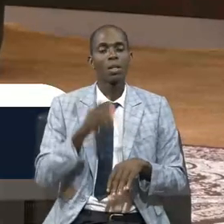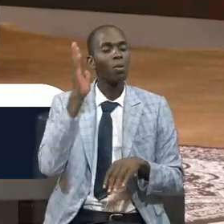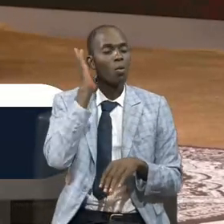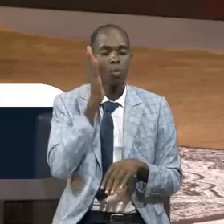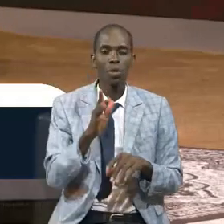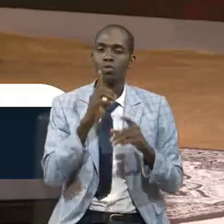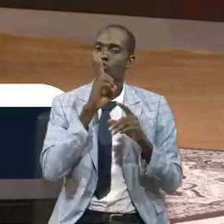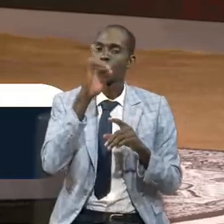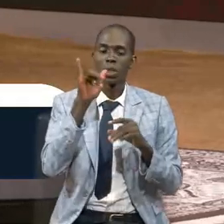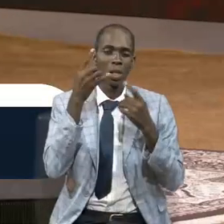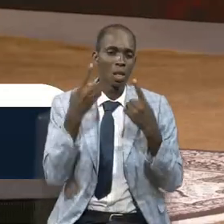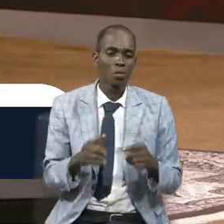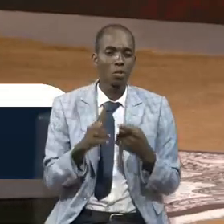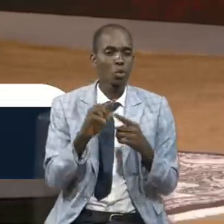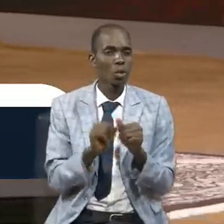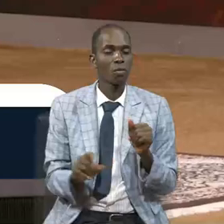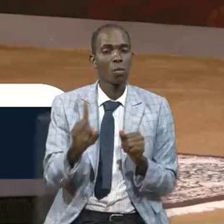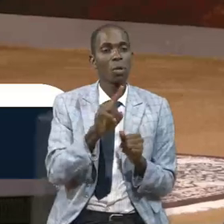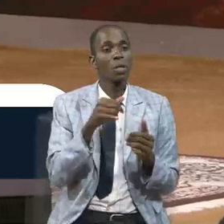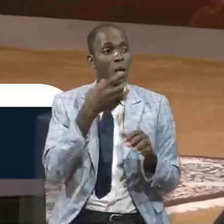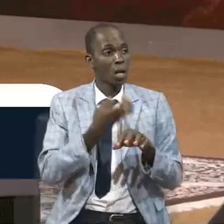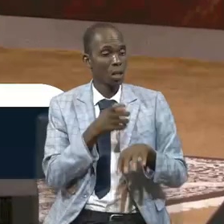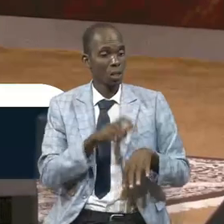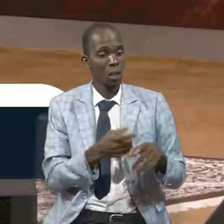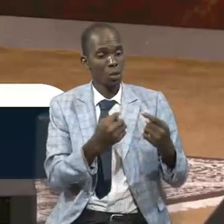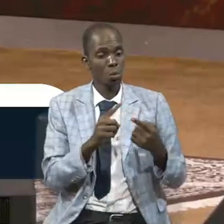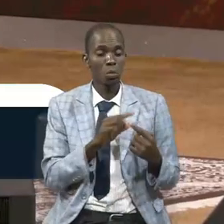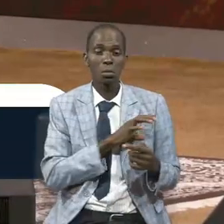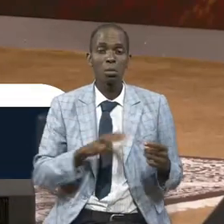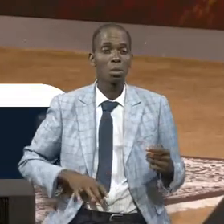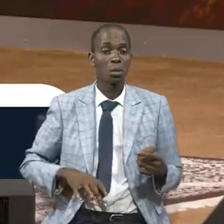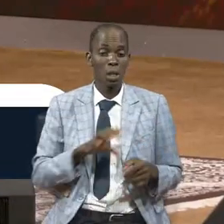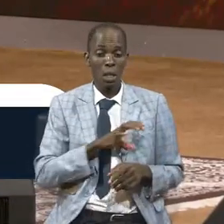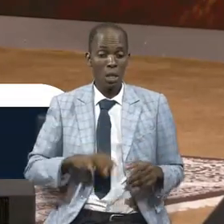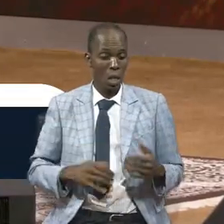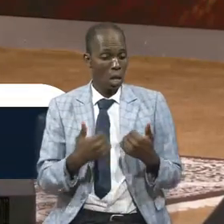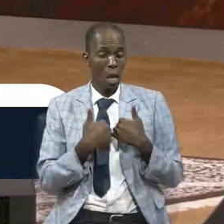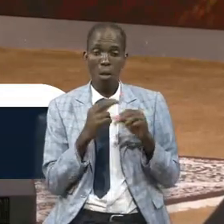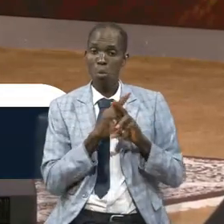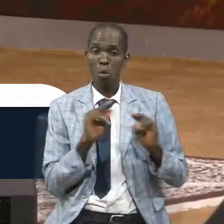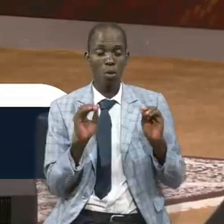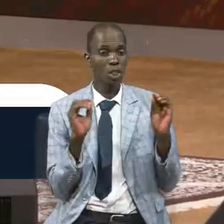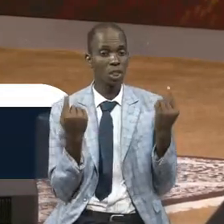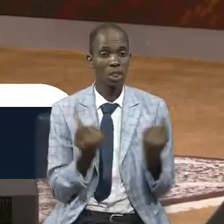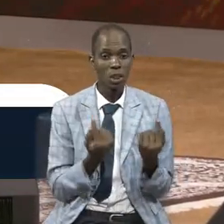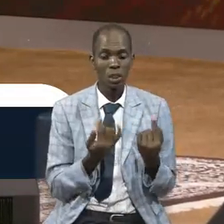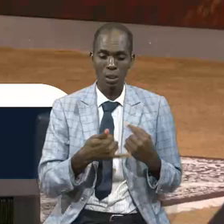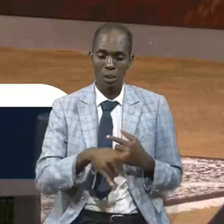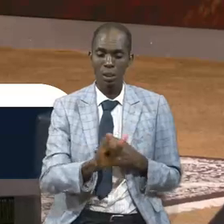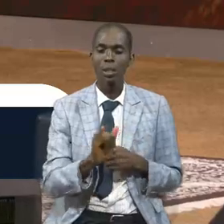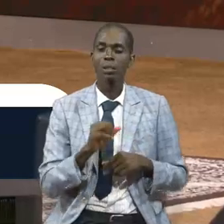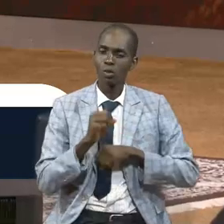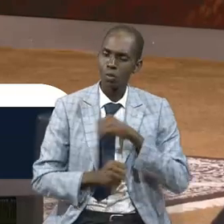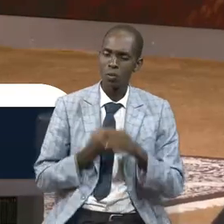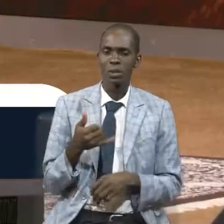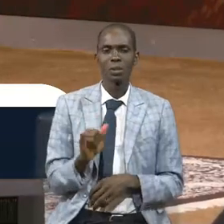Les temps difficiles viendront pour tout le monde. C'est venu pour Christ. Il n'avait pas de péché. Cependant,